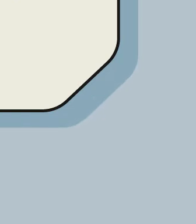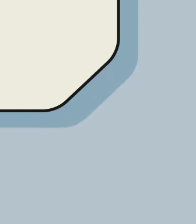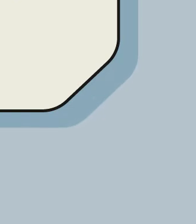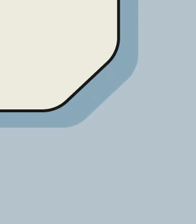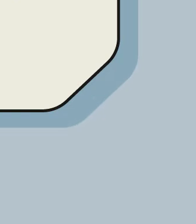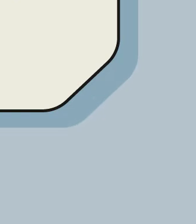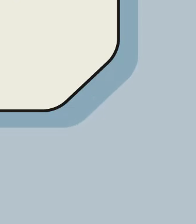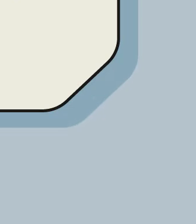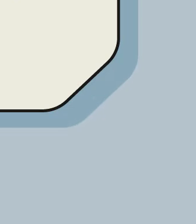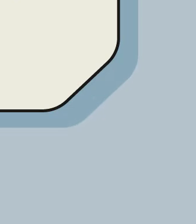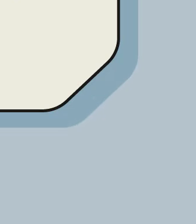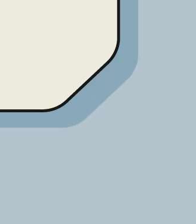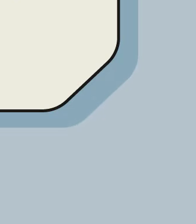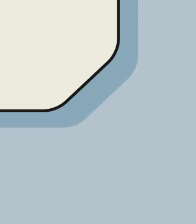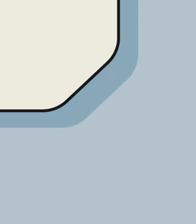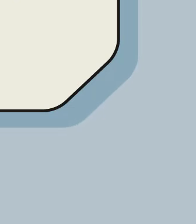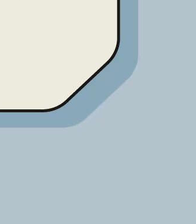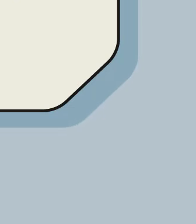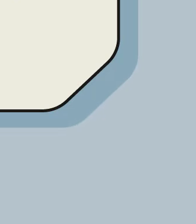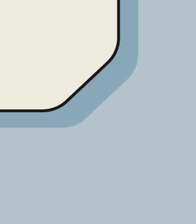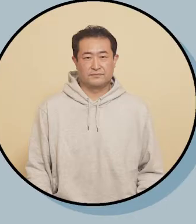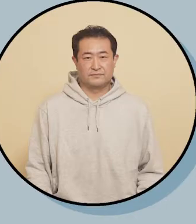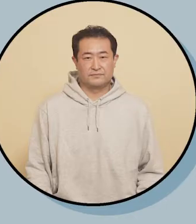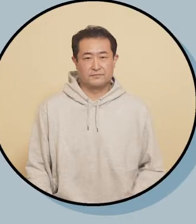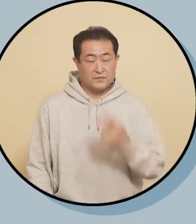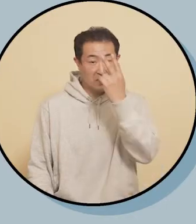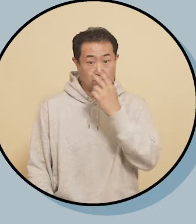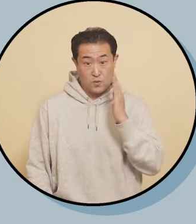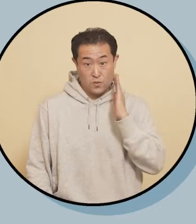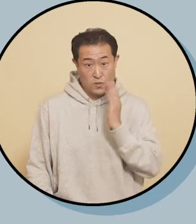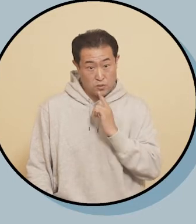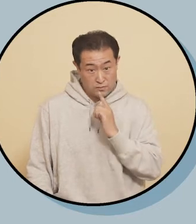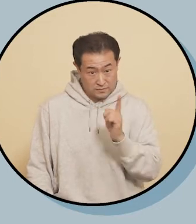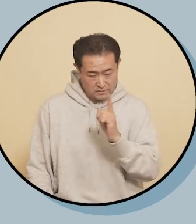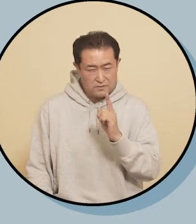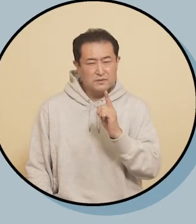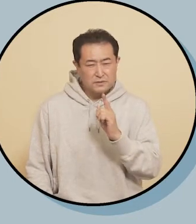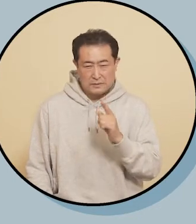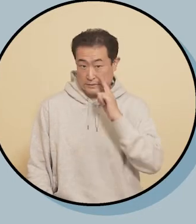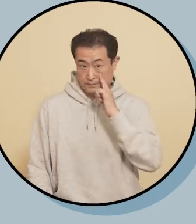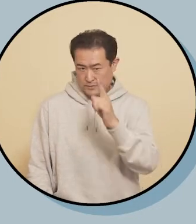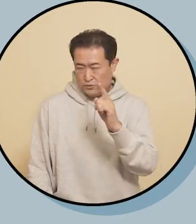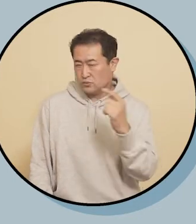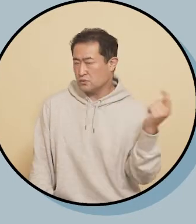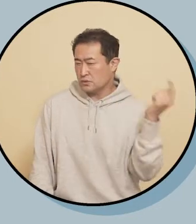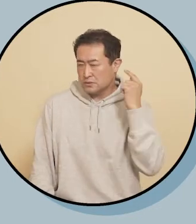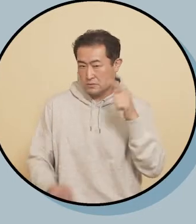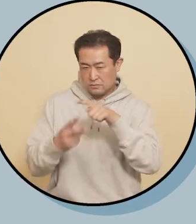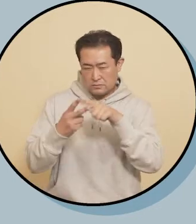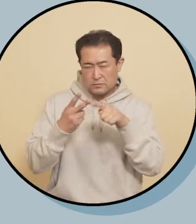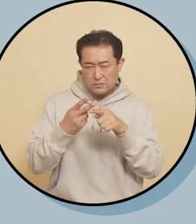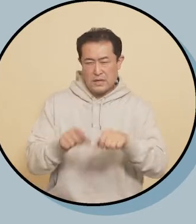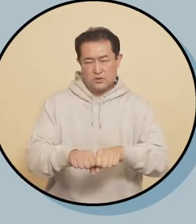もうローってどんな障害ですかえっと朦朧とはですねえっ視覚と聴覚